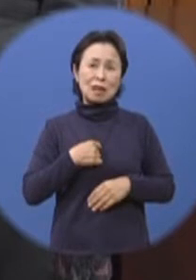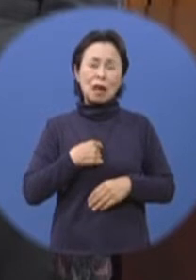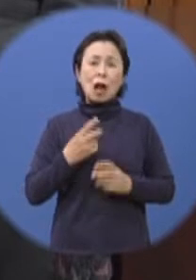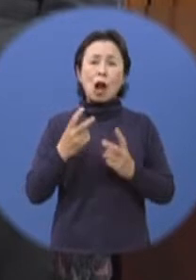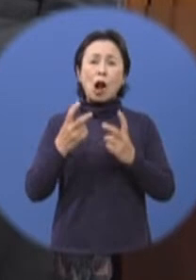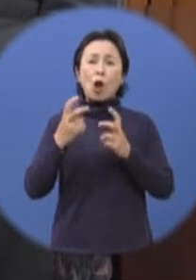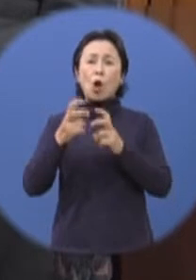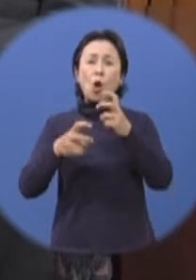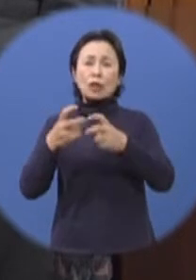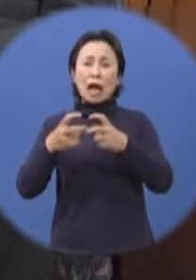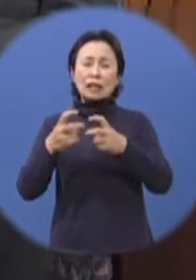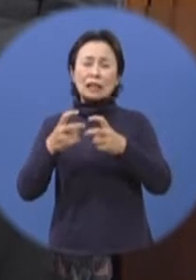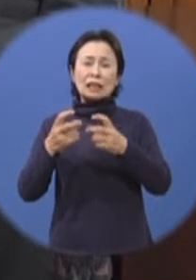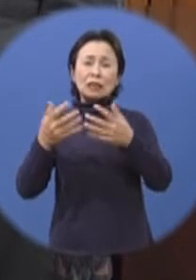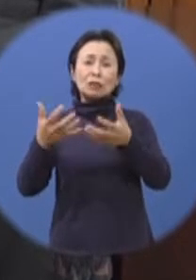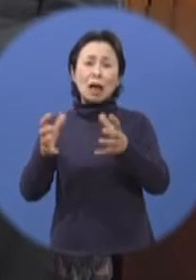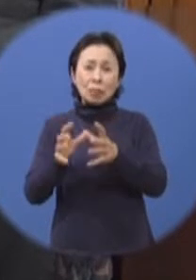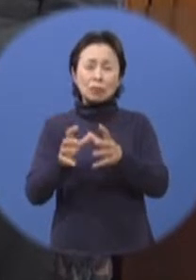始まった